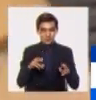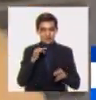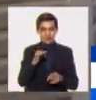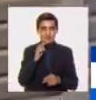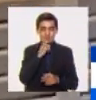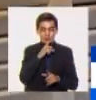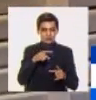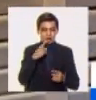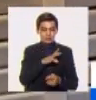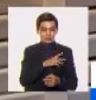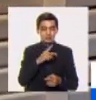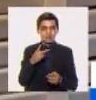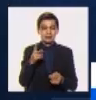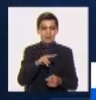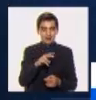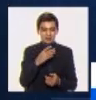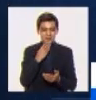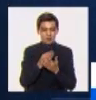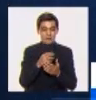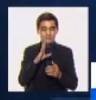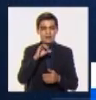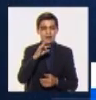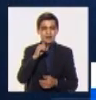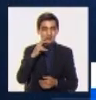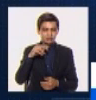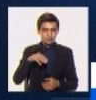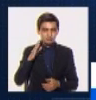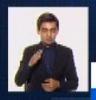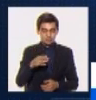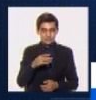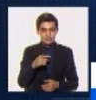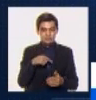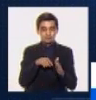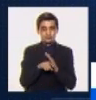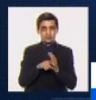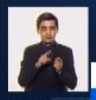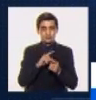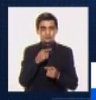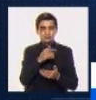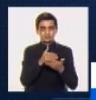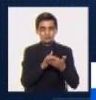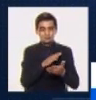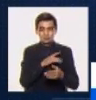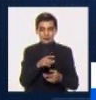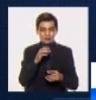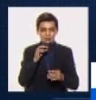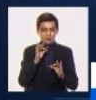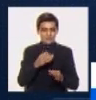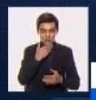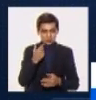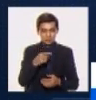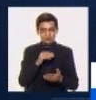могут реализовать двумя способами. Менять только ставки ИПН и больше ничего не менять, но так неправильно. Естественно, в таком варианте это